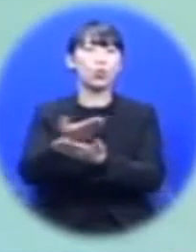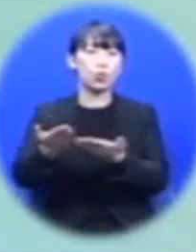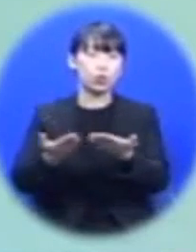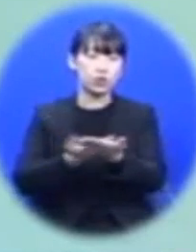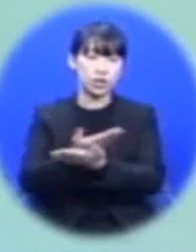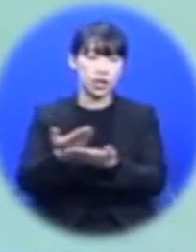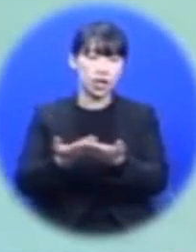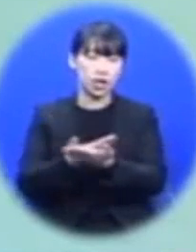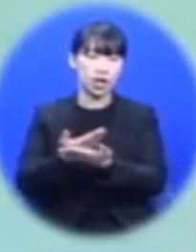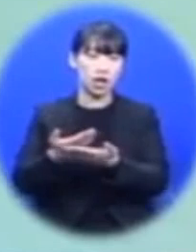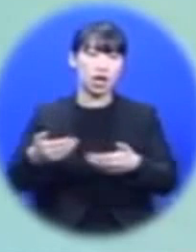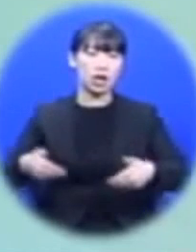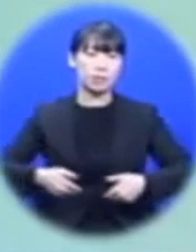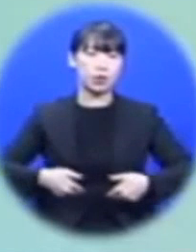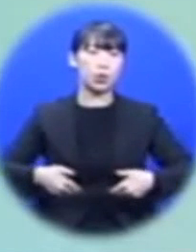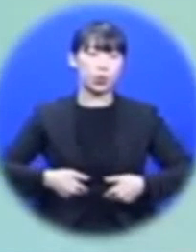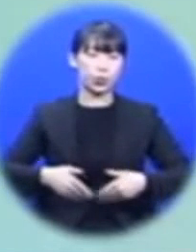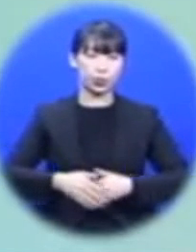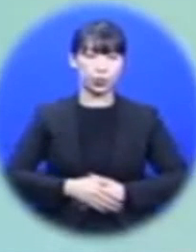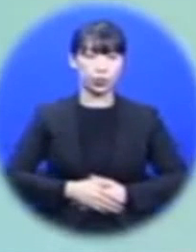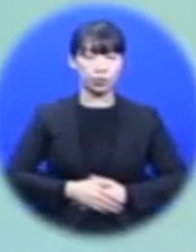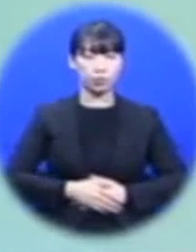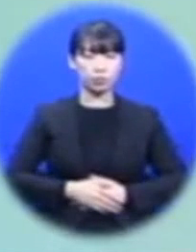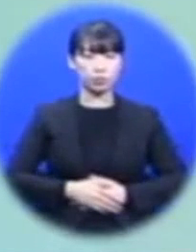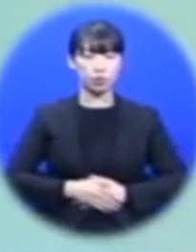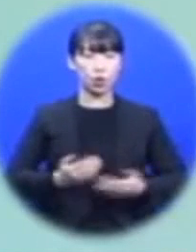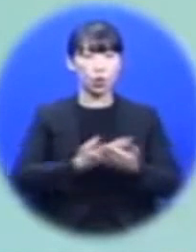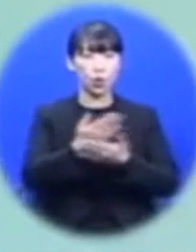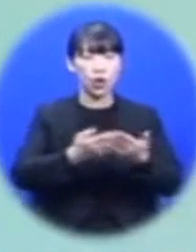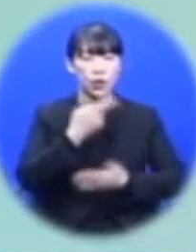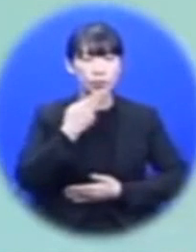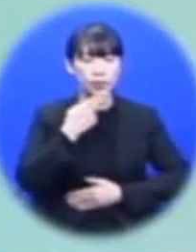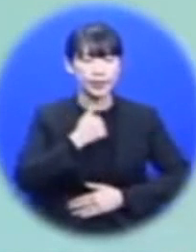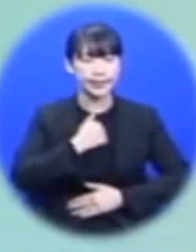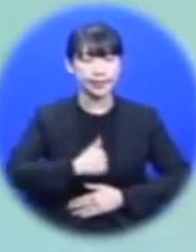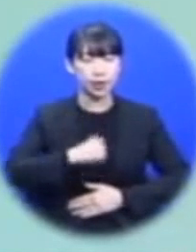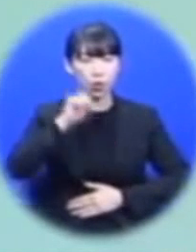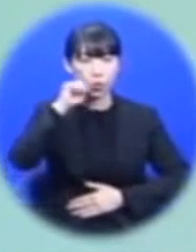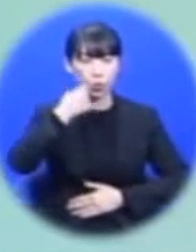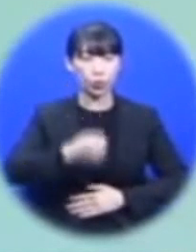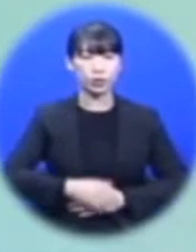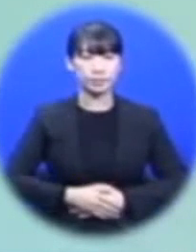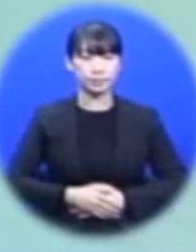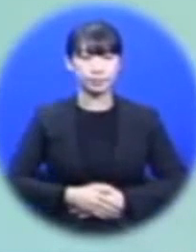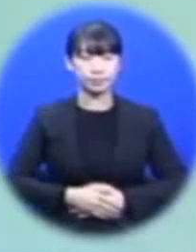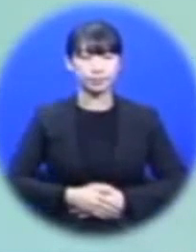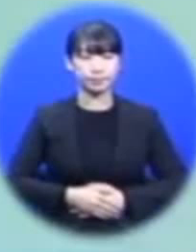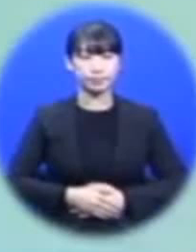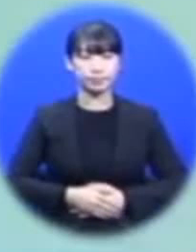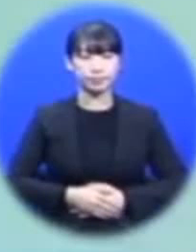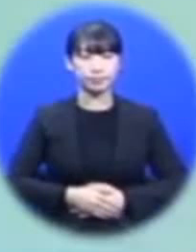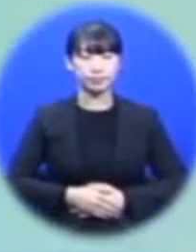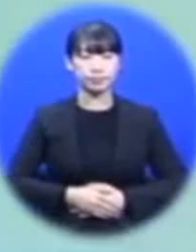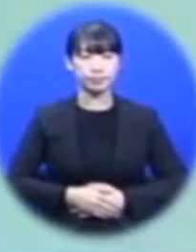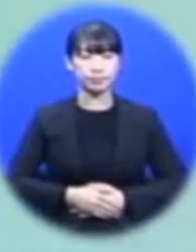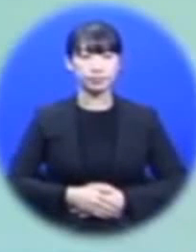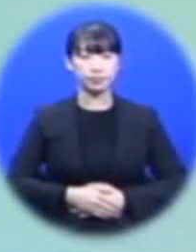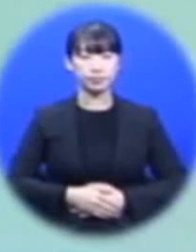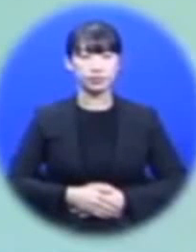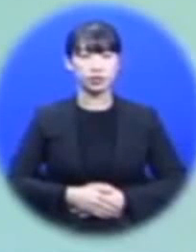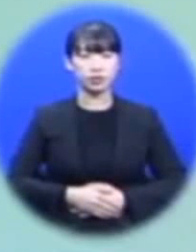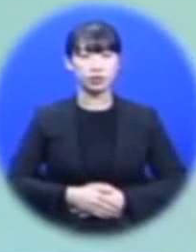교재가 이루어지지 않는다면 어떻게 견디실 거예요 무엇부터 준비하고 사셔야